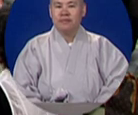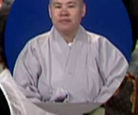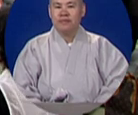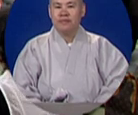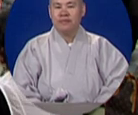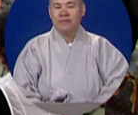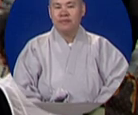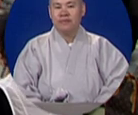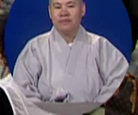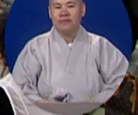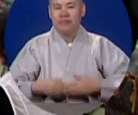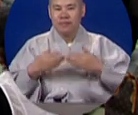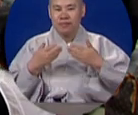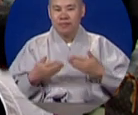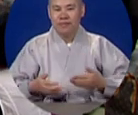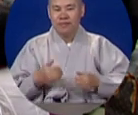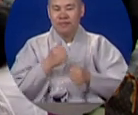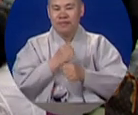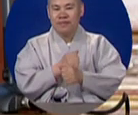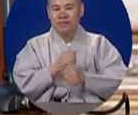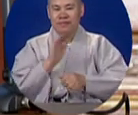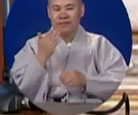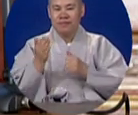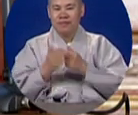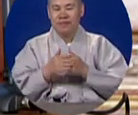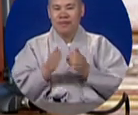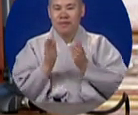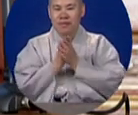조금 쉬면서 해야 되기 때문에 치라고 하신 거예요